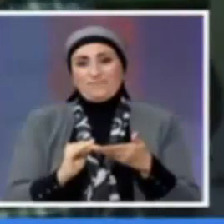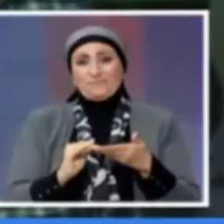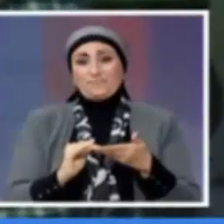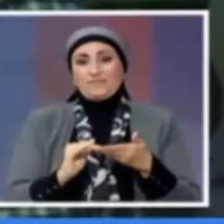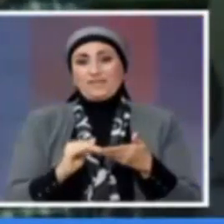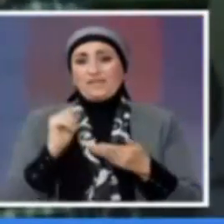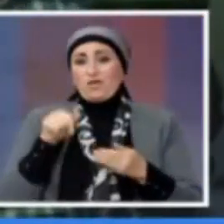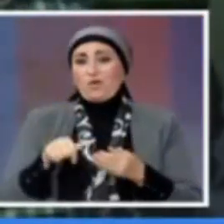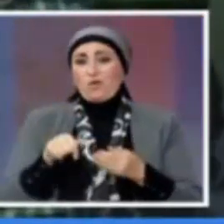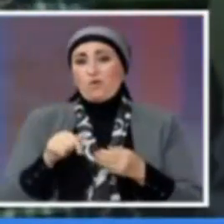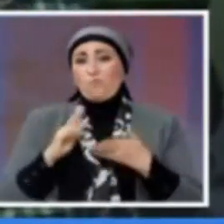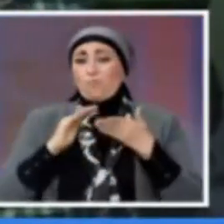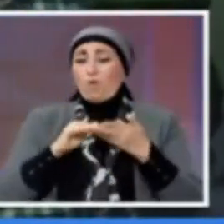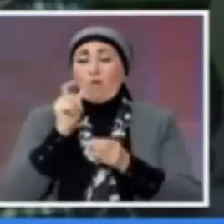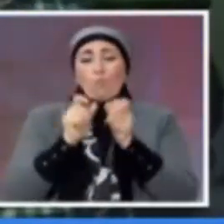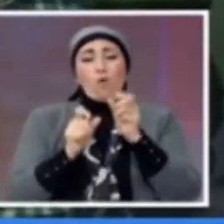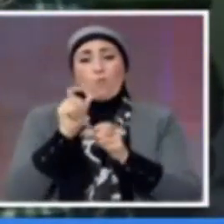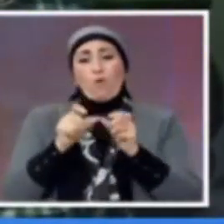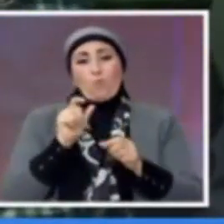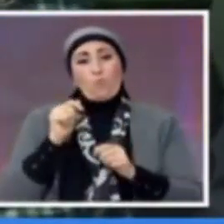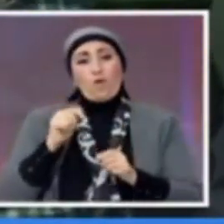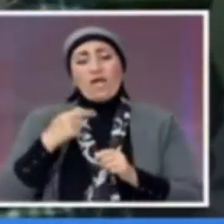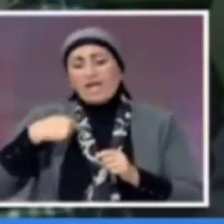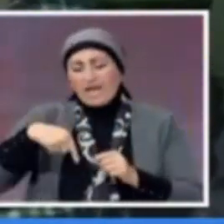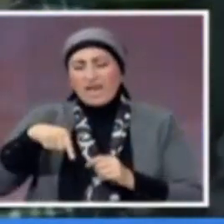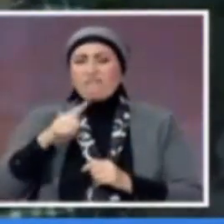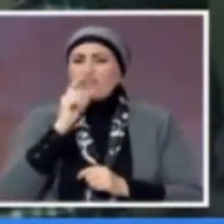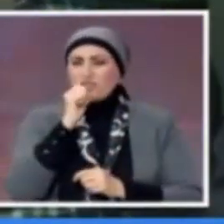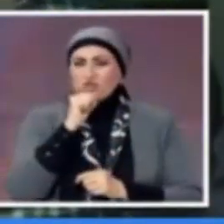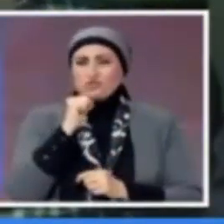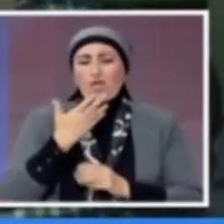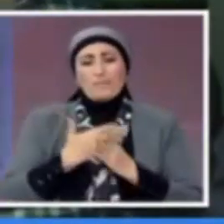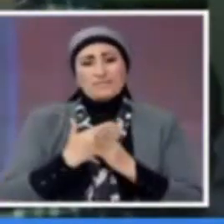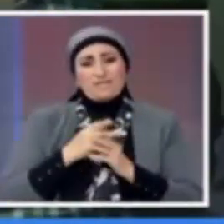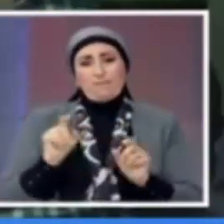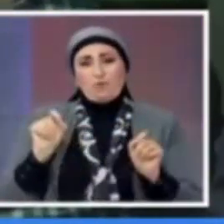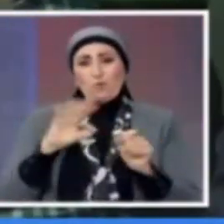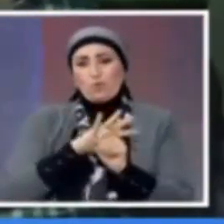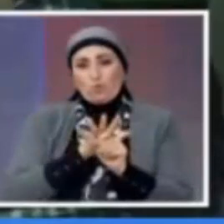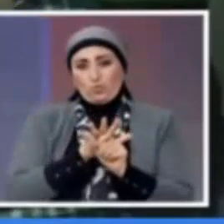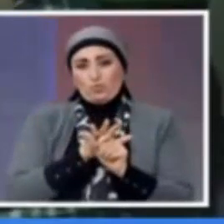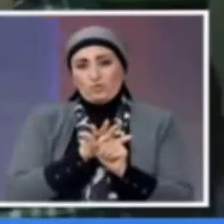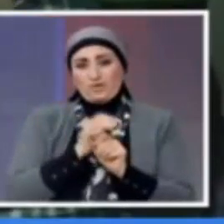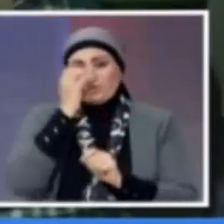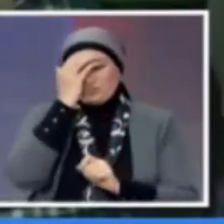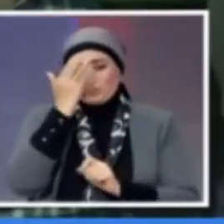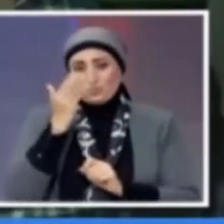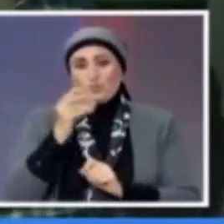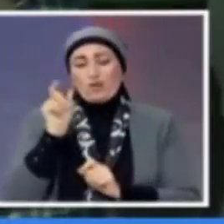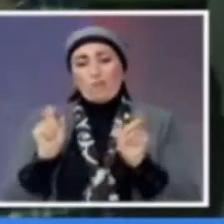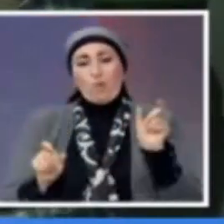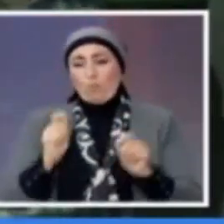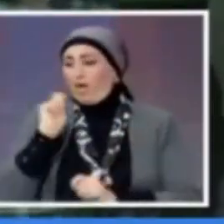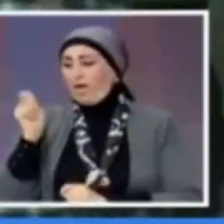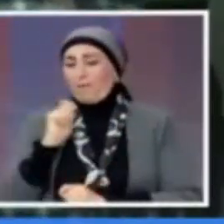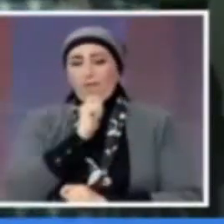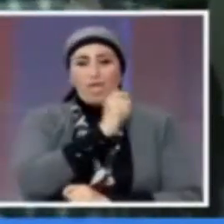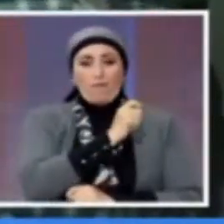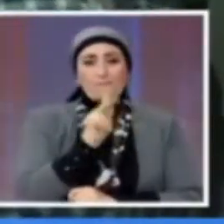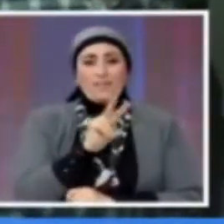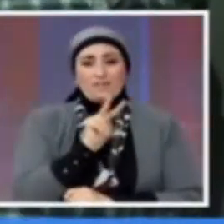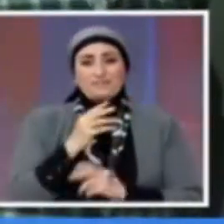خلال الفترة الحالية في ظل جائحة كورونا. بشكر ضيفي الكريمين الشيخ جابر طايع رئيس القطاع الديني بوزارة